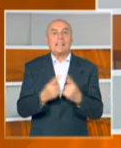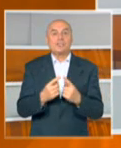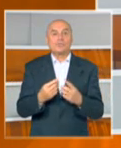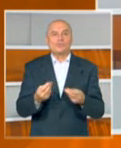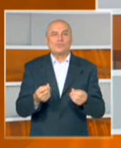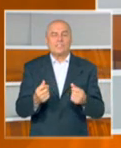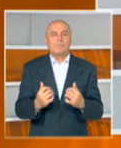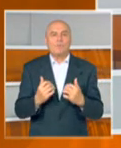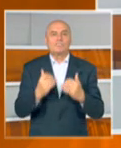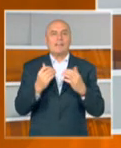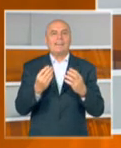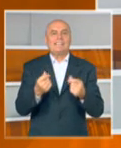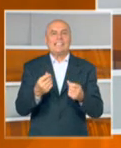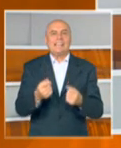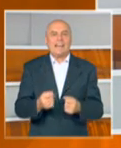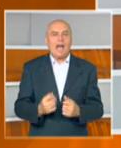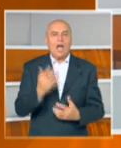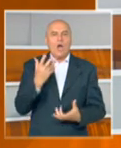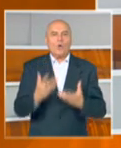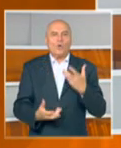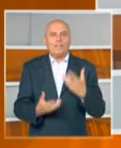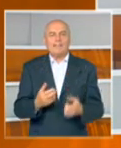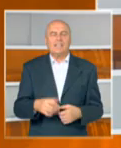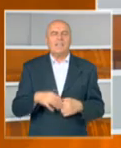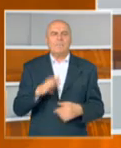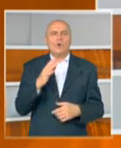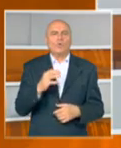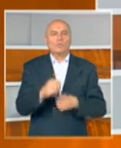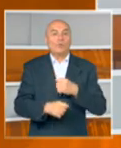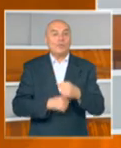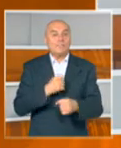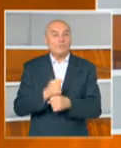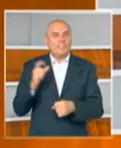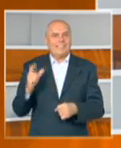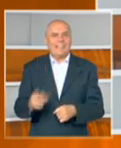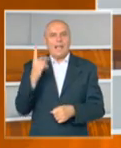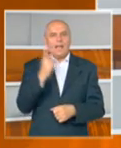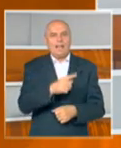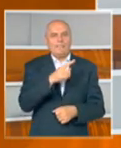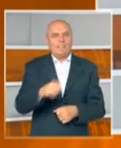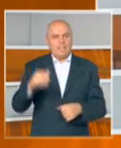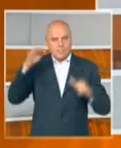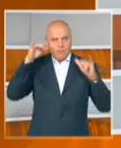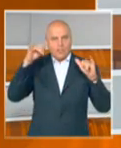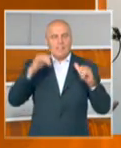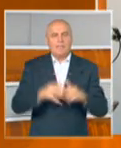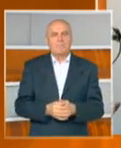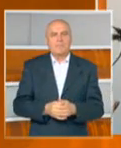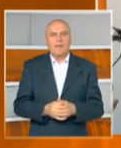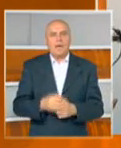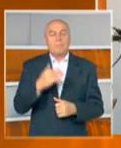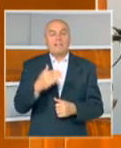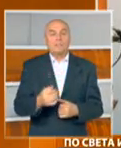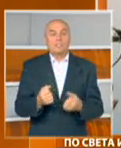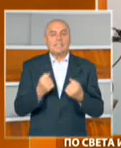повишаването на цените на горивата и много от дребните и средните производители са принудени да ликвидират животните си.